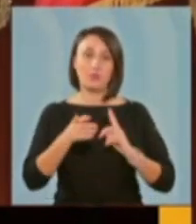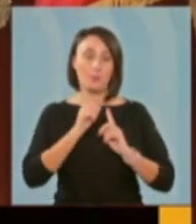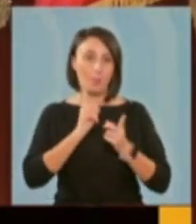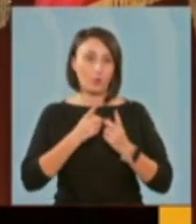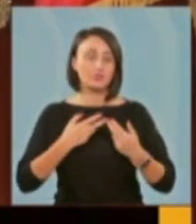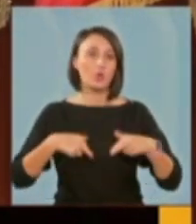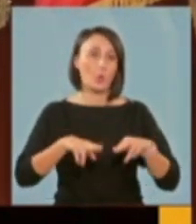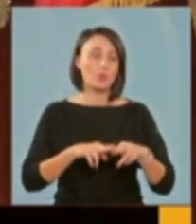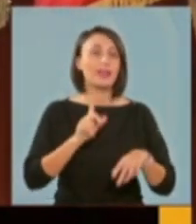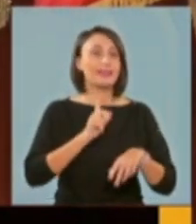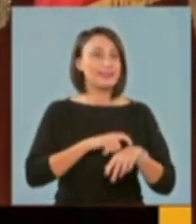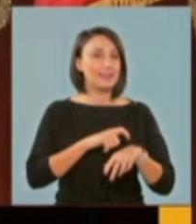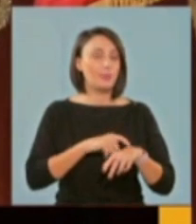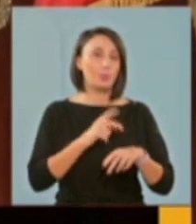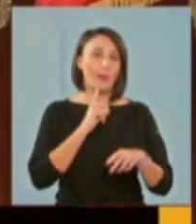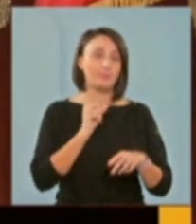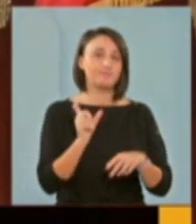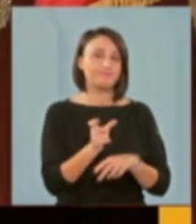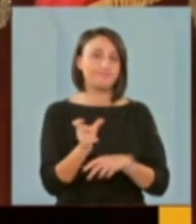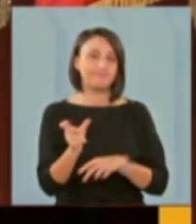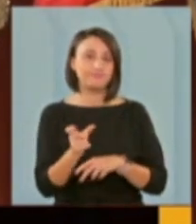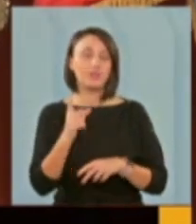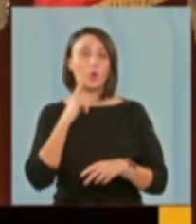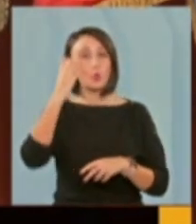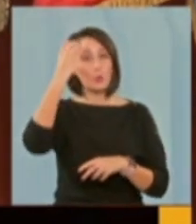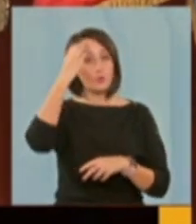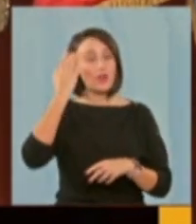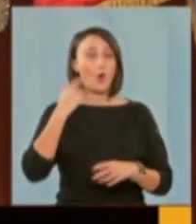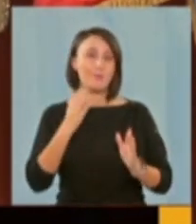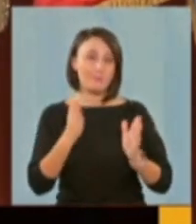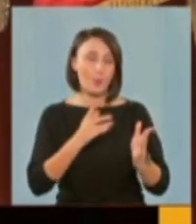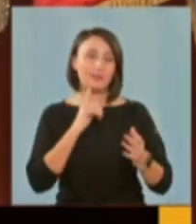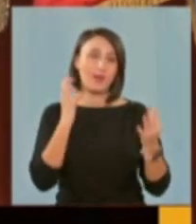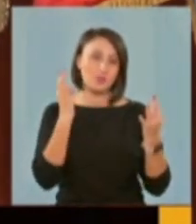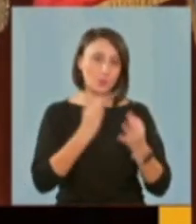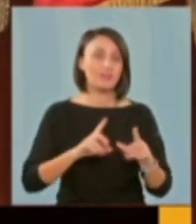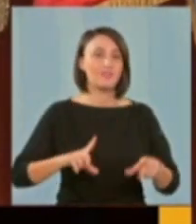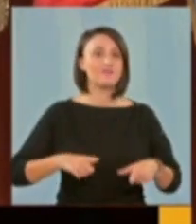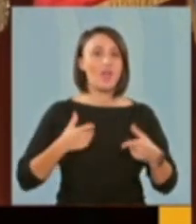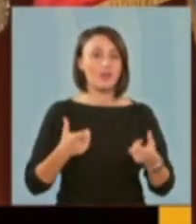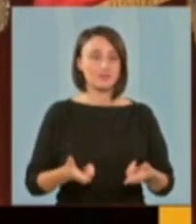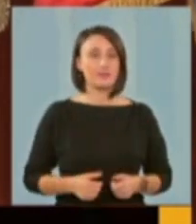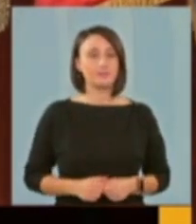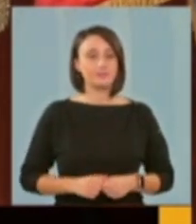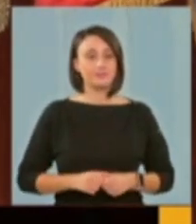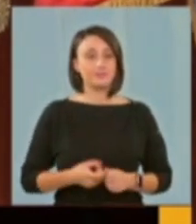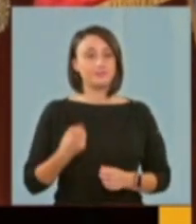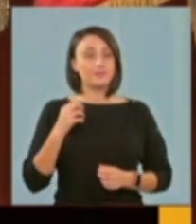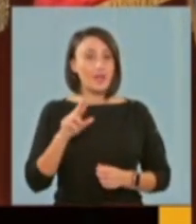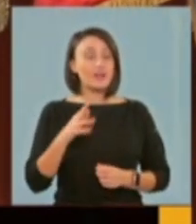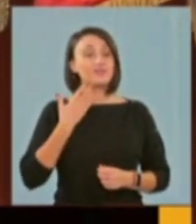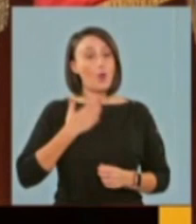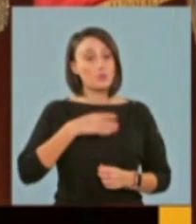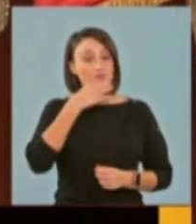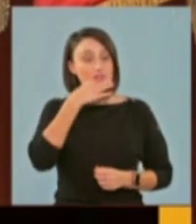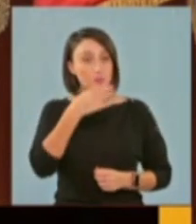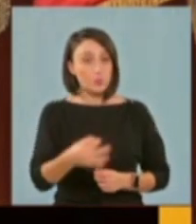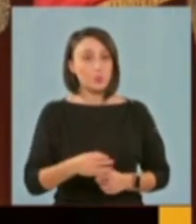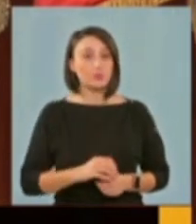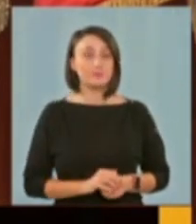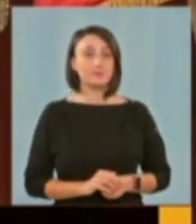politicieni, timpul este mai fragmentat. Guvernele au perioade mai scurte de viață, dar vreau să vă spun că